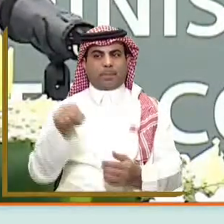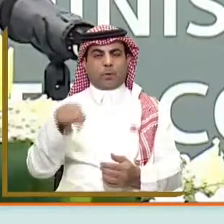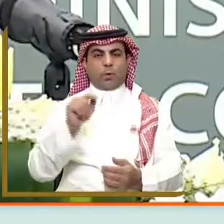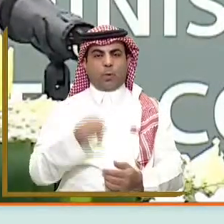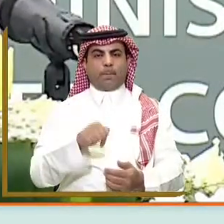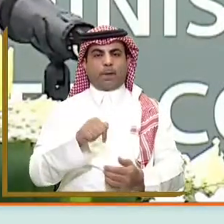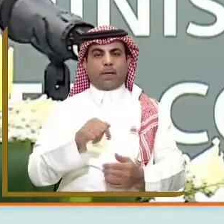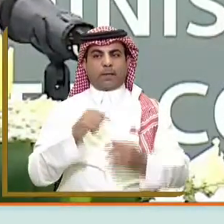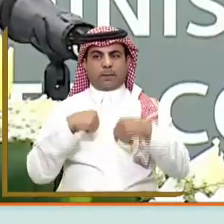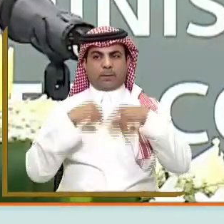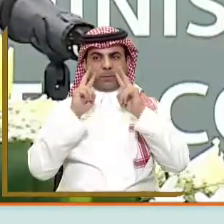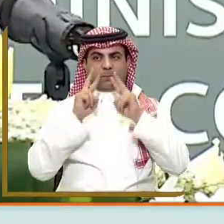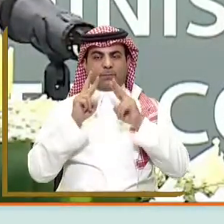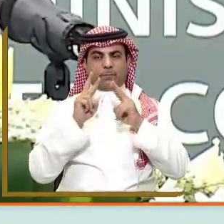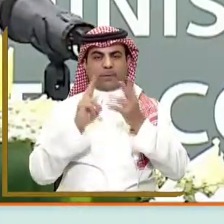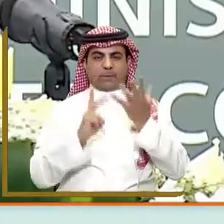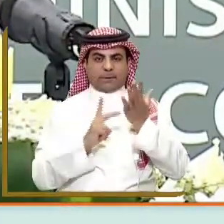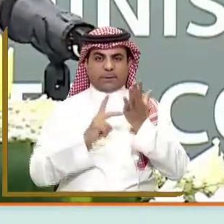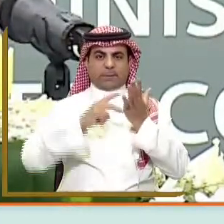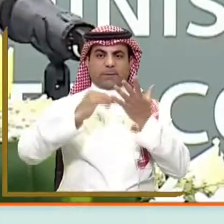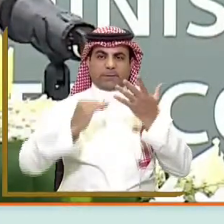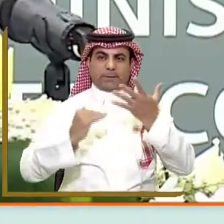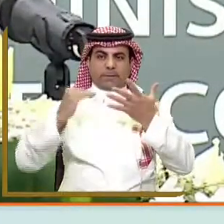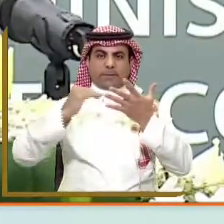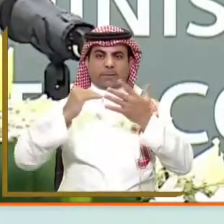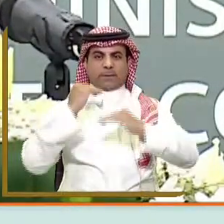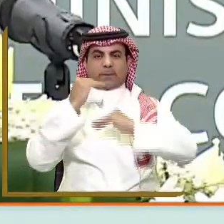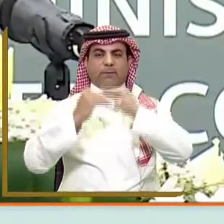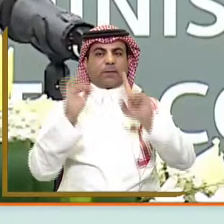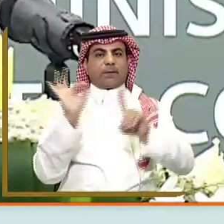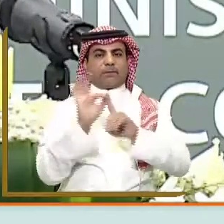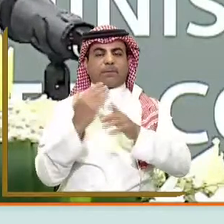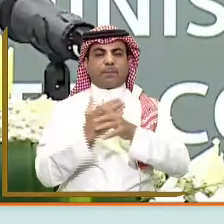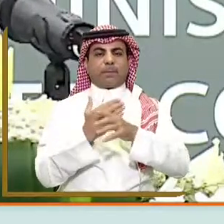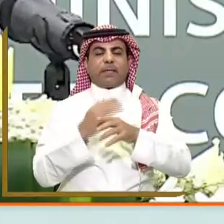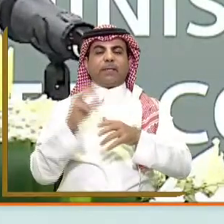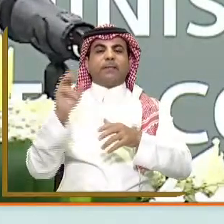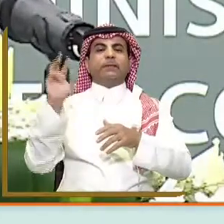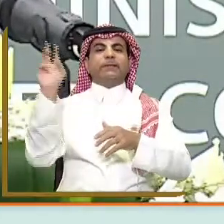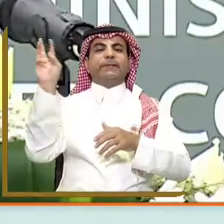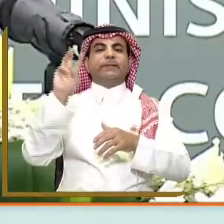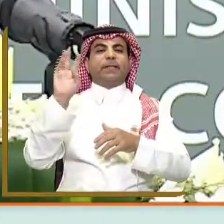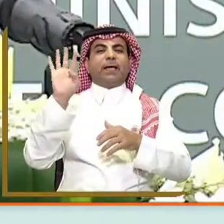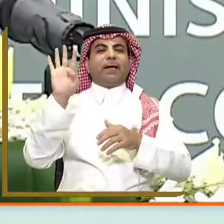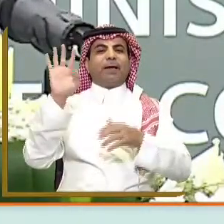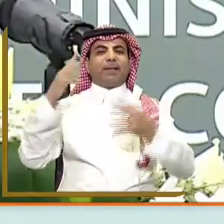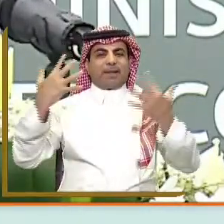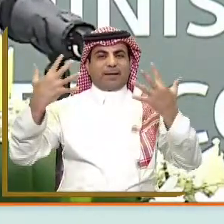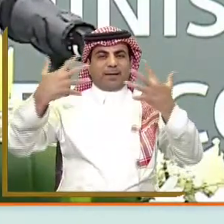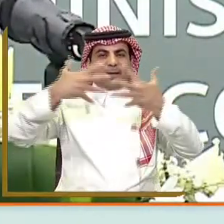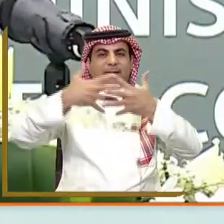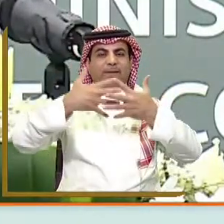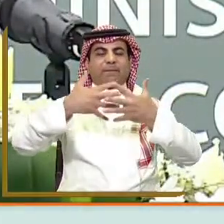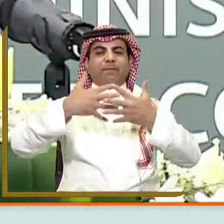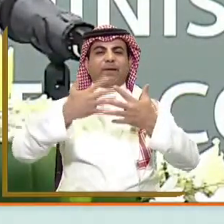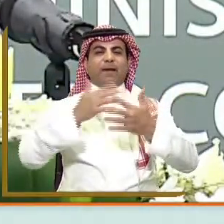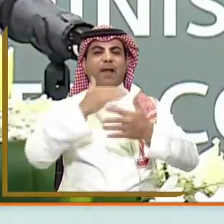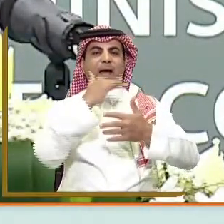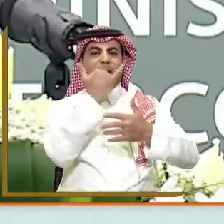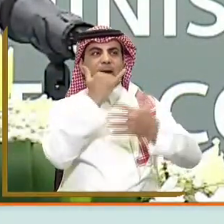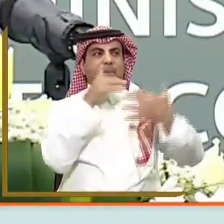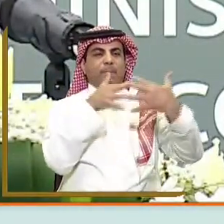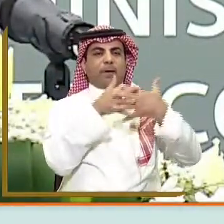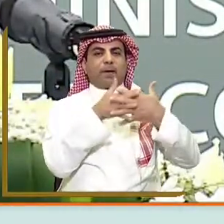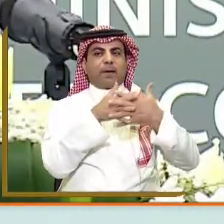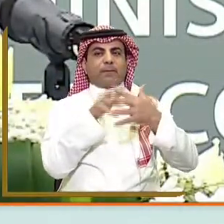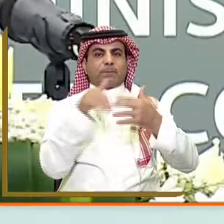واليوم نشهد خطوة أخرى باتجاه استكمال جهود ربط الشبكات الكهربائية في العالم العربي ومنها إلى